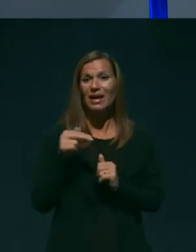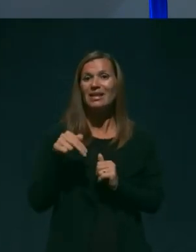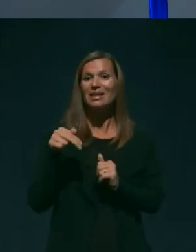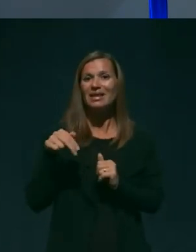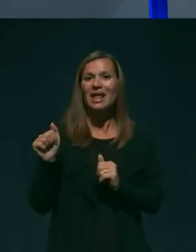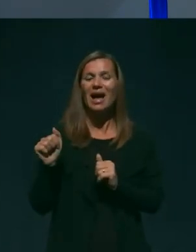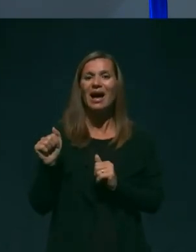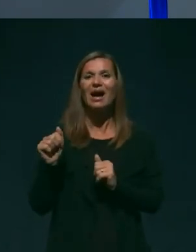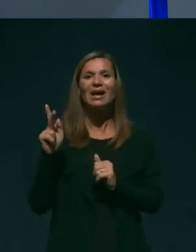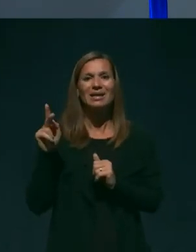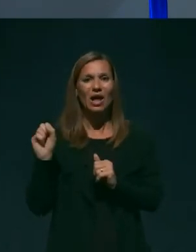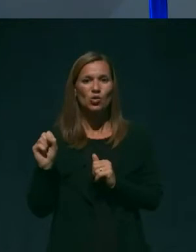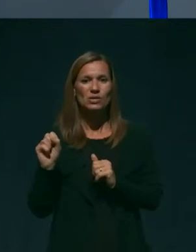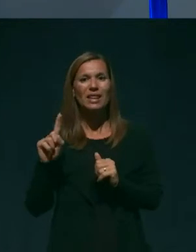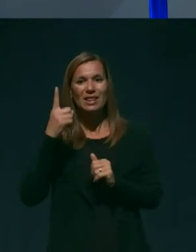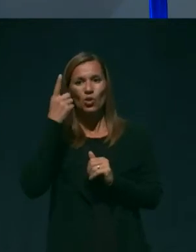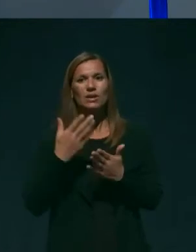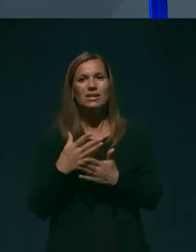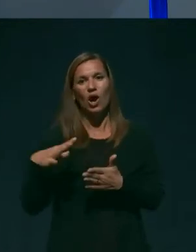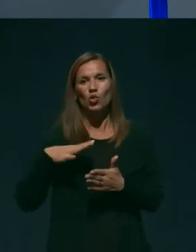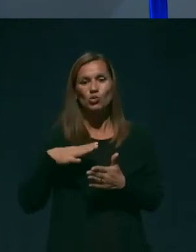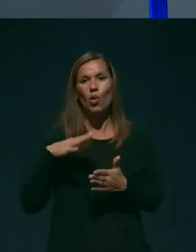znevnik za gospo Bejovič najprej.